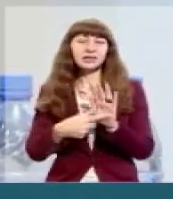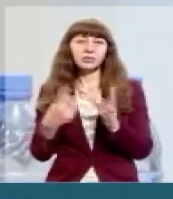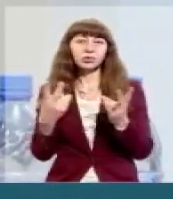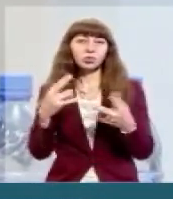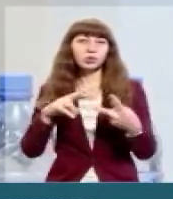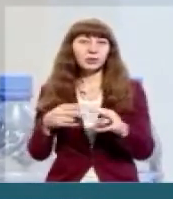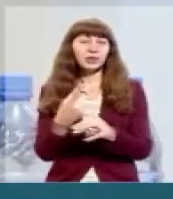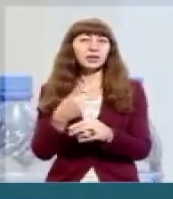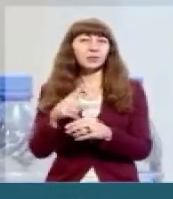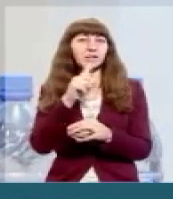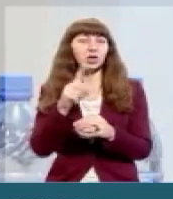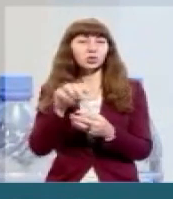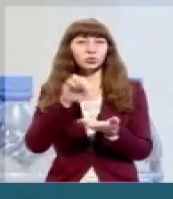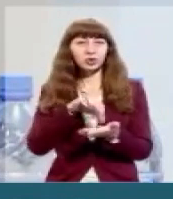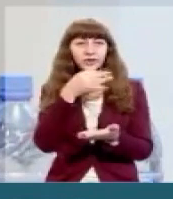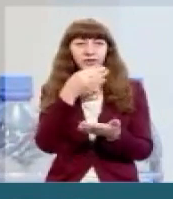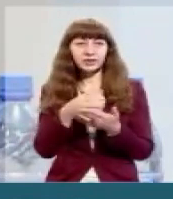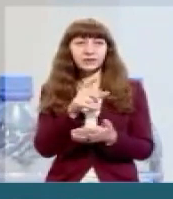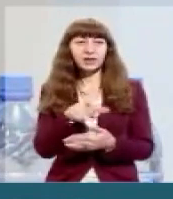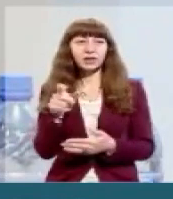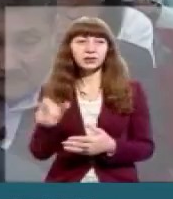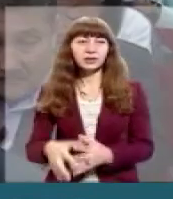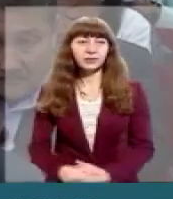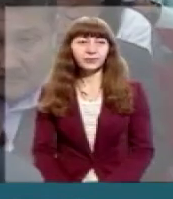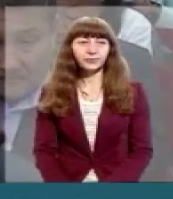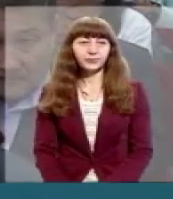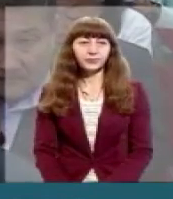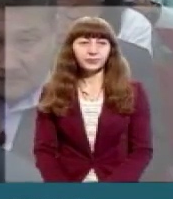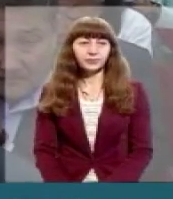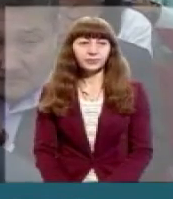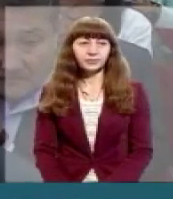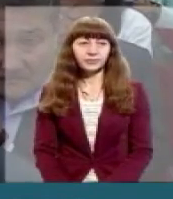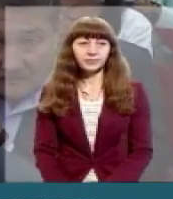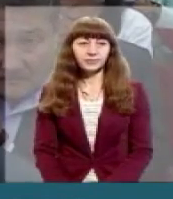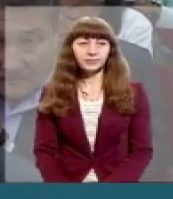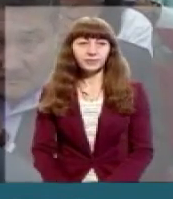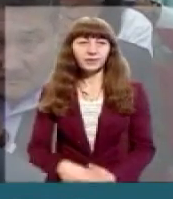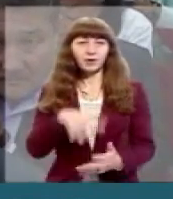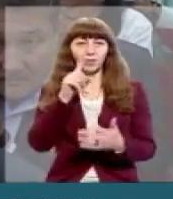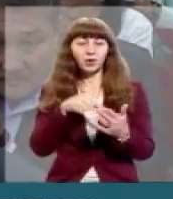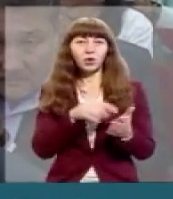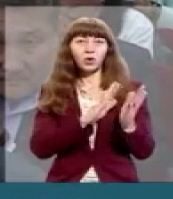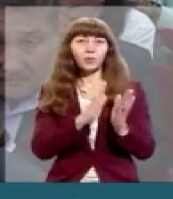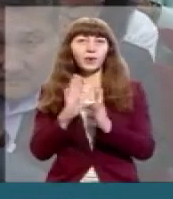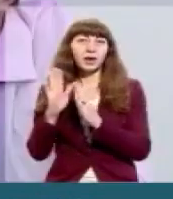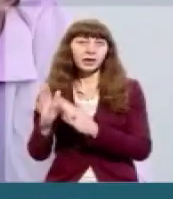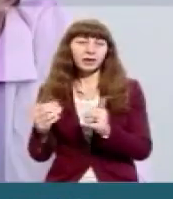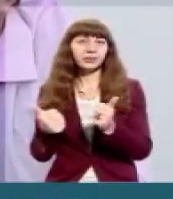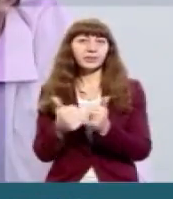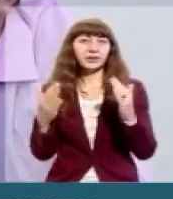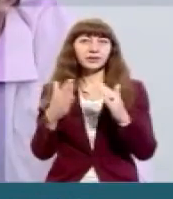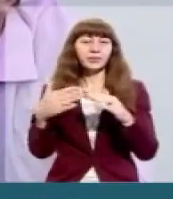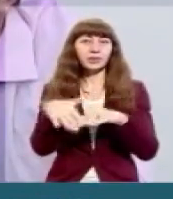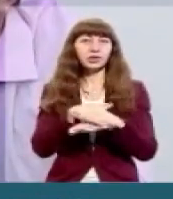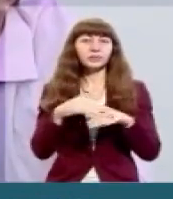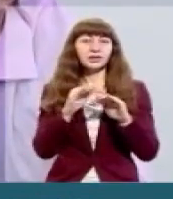керек. Бұған барлық жауапты тұлғалар жұмылдырылар тиіс. Балалар алаңы мен тротуарларды ретке келтіру мәселесі де күн